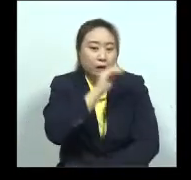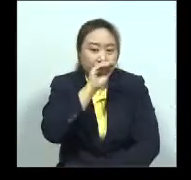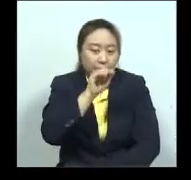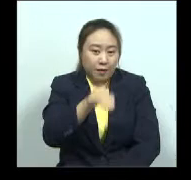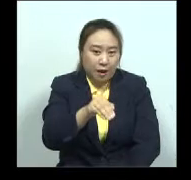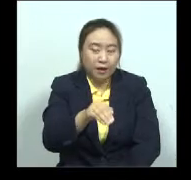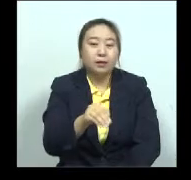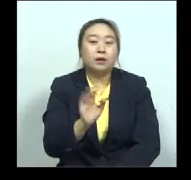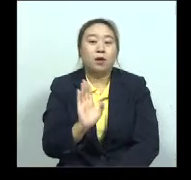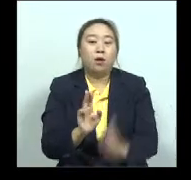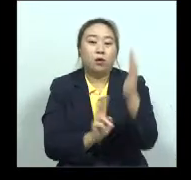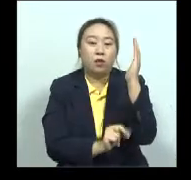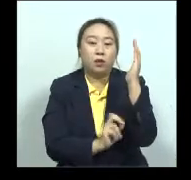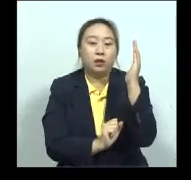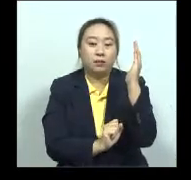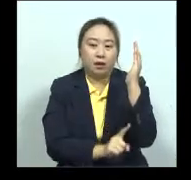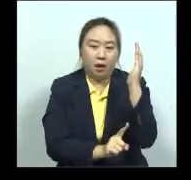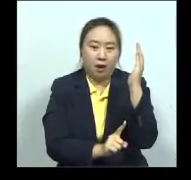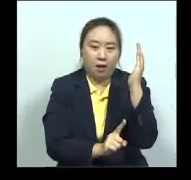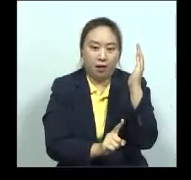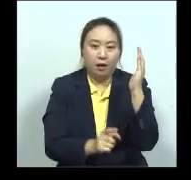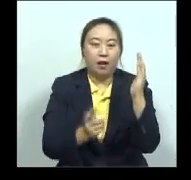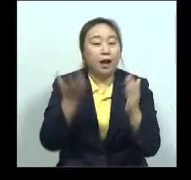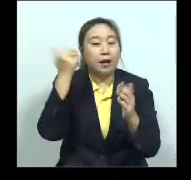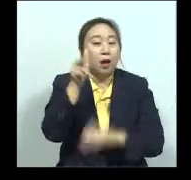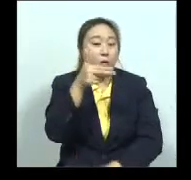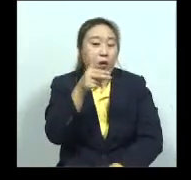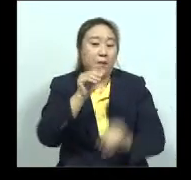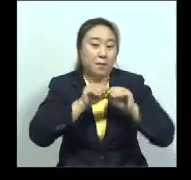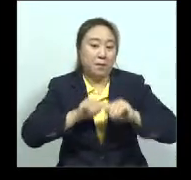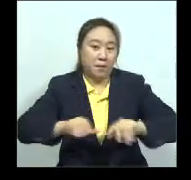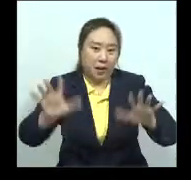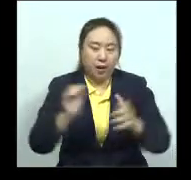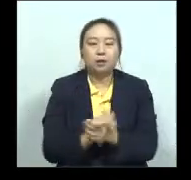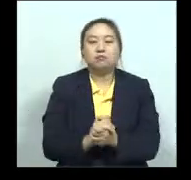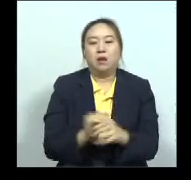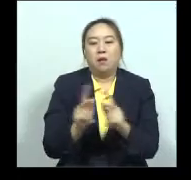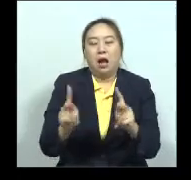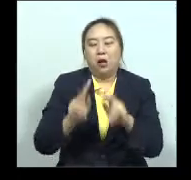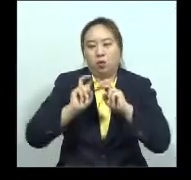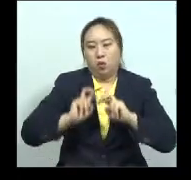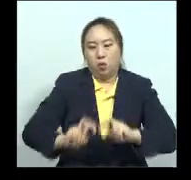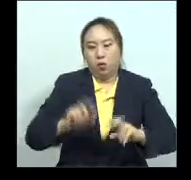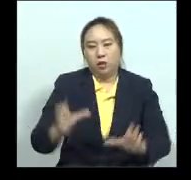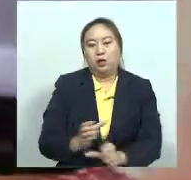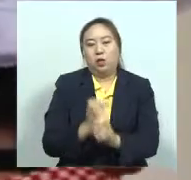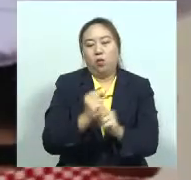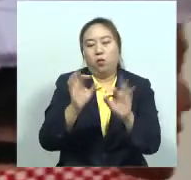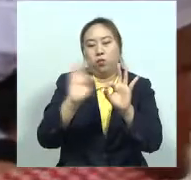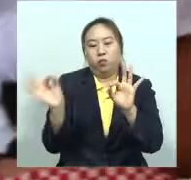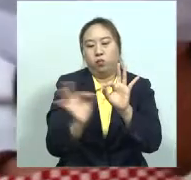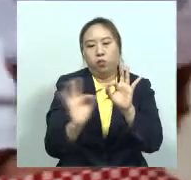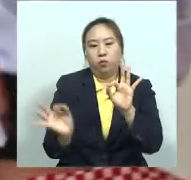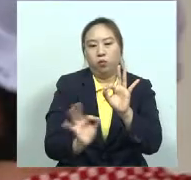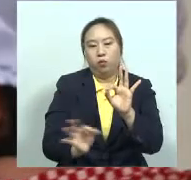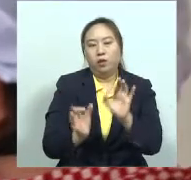ยงสังกัดเทศบาลนครศรีธรรมราชที่ถูกเผยแพร่ออกไปคณะกรรมการสอบสวนข้อเท็จจริงได้สรุปสาระสำคัญของผล